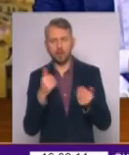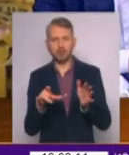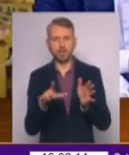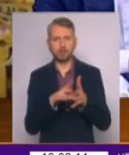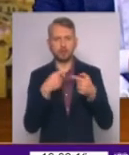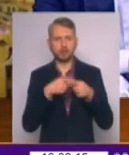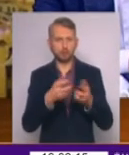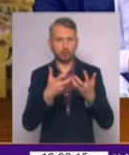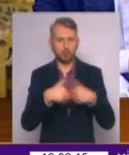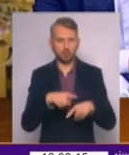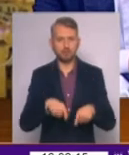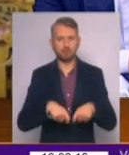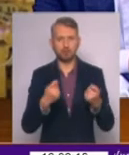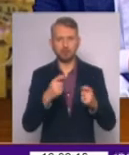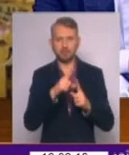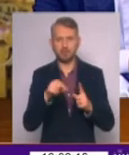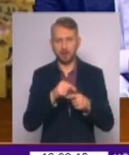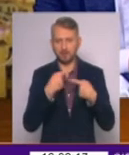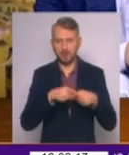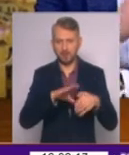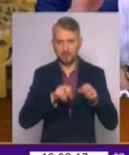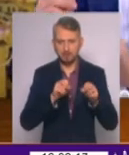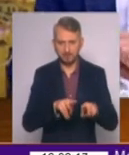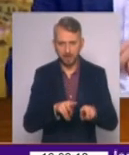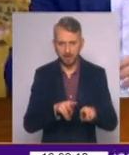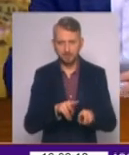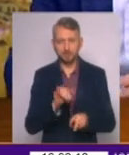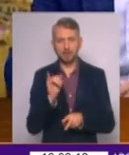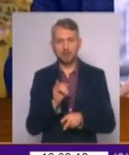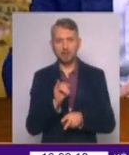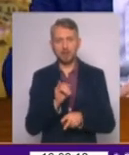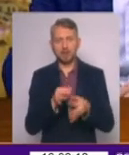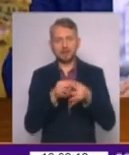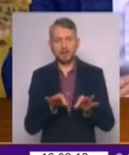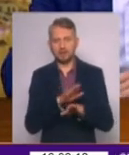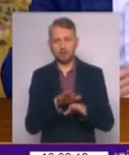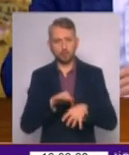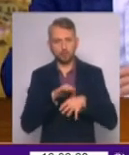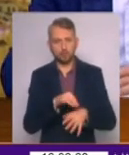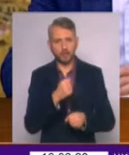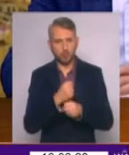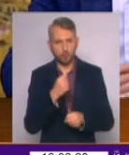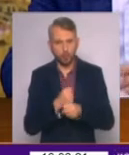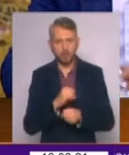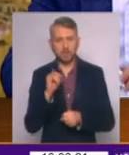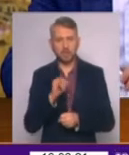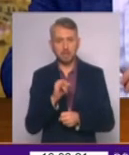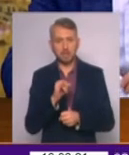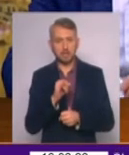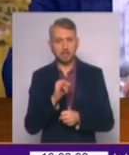електротехнічного оборудовання з порушенням правил техніки безпеки та несанкціоновано проводили роботи, і іскра